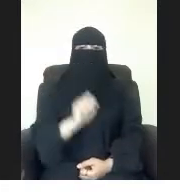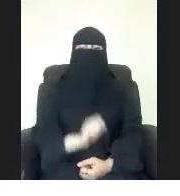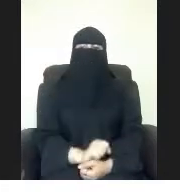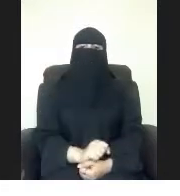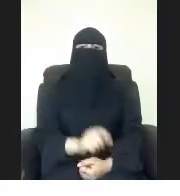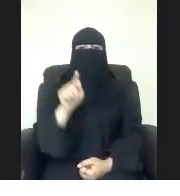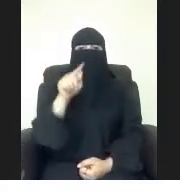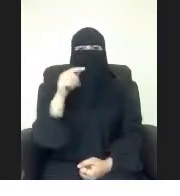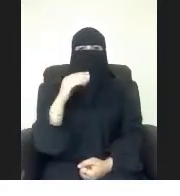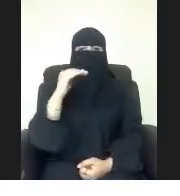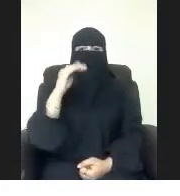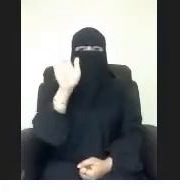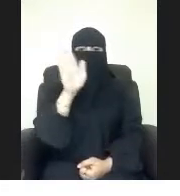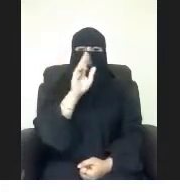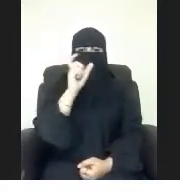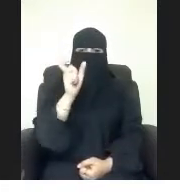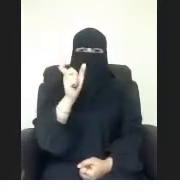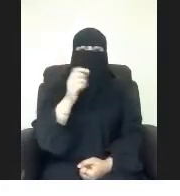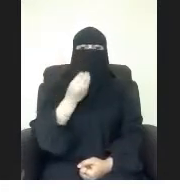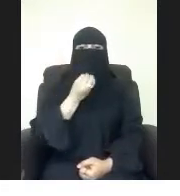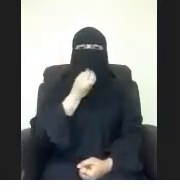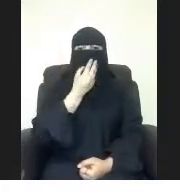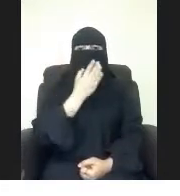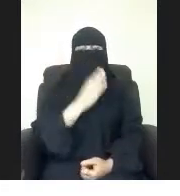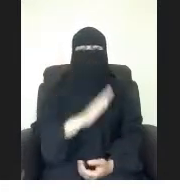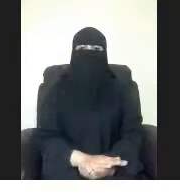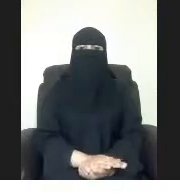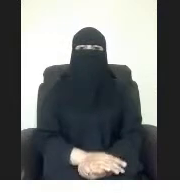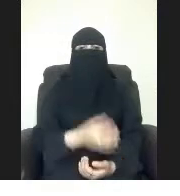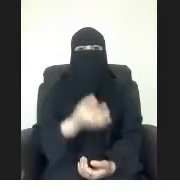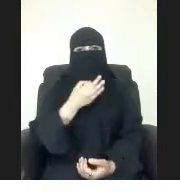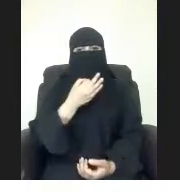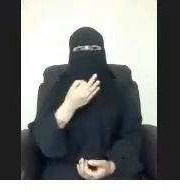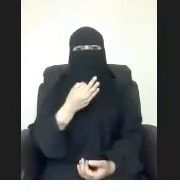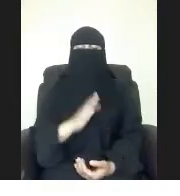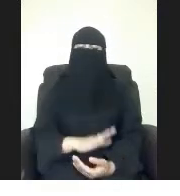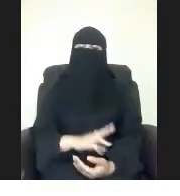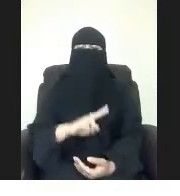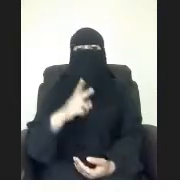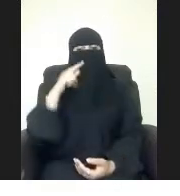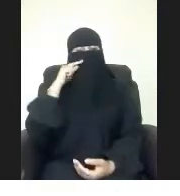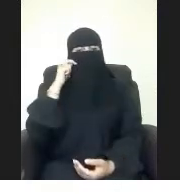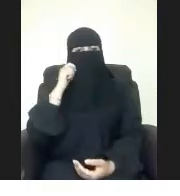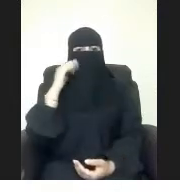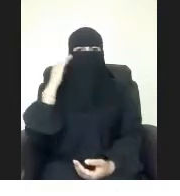أيضا المتحدثون والمتحدثات في هذا الملتقى.